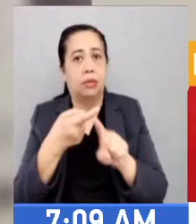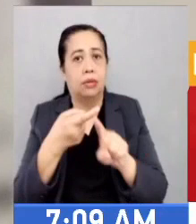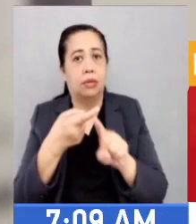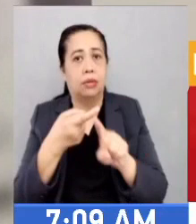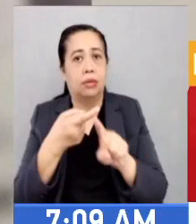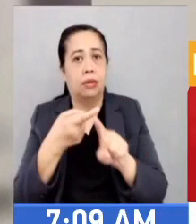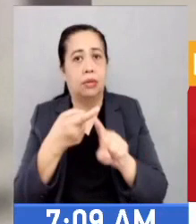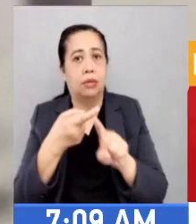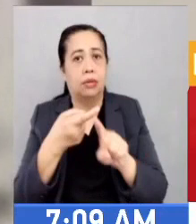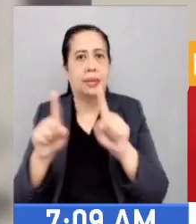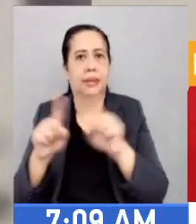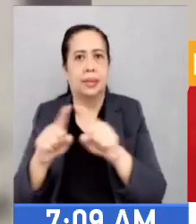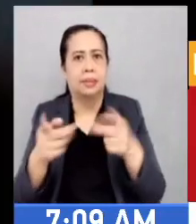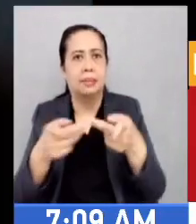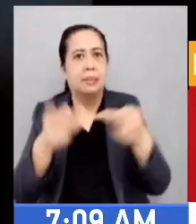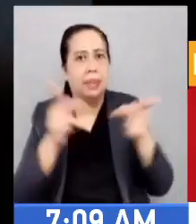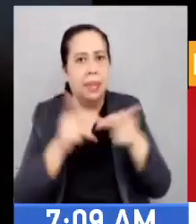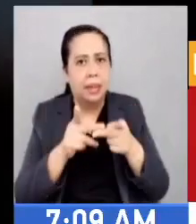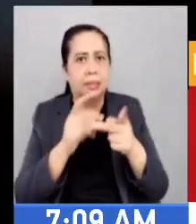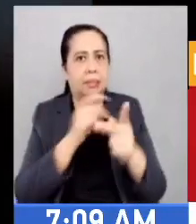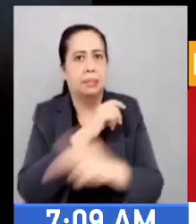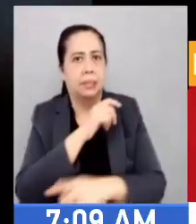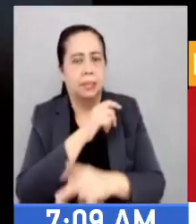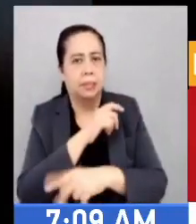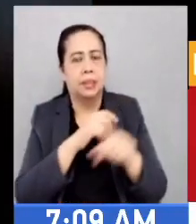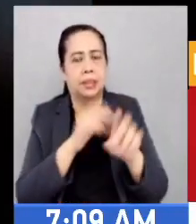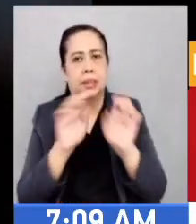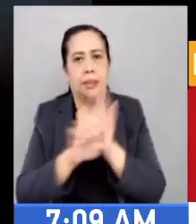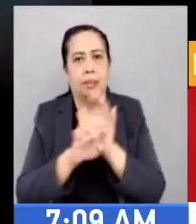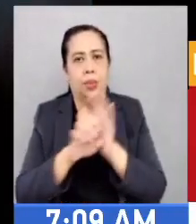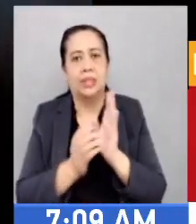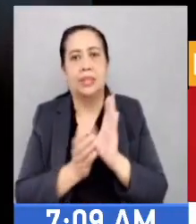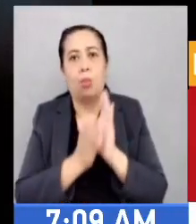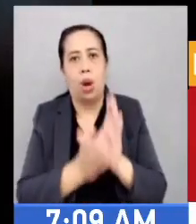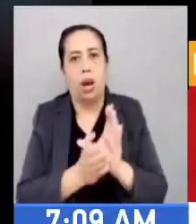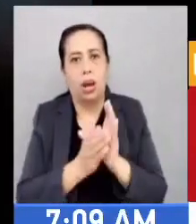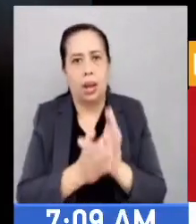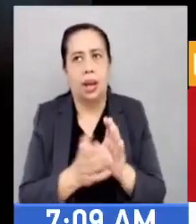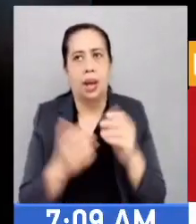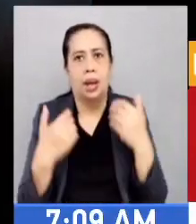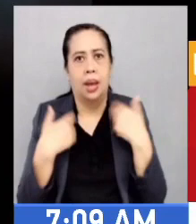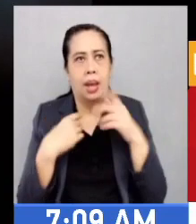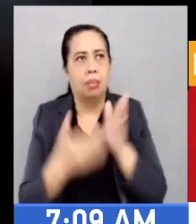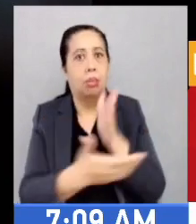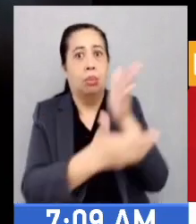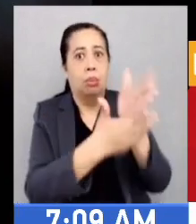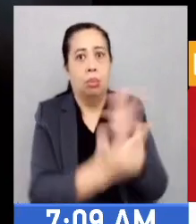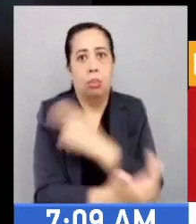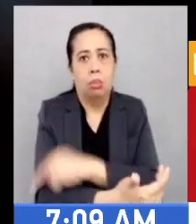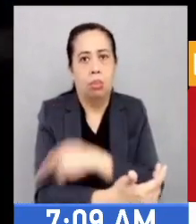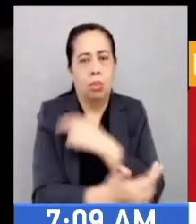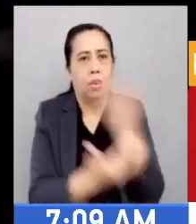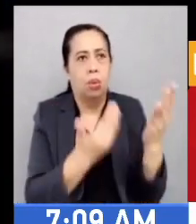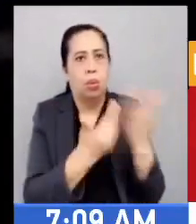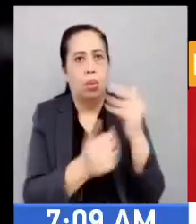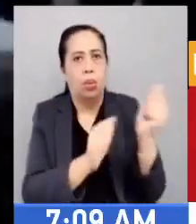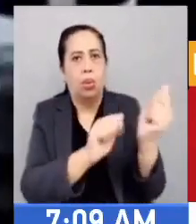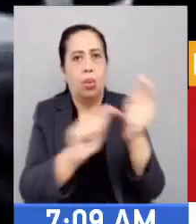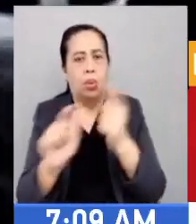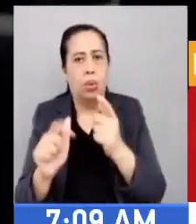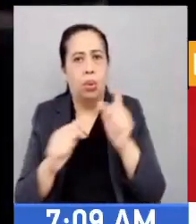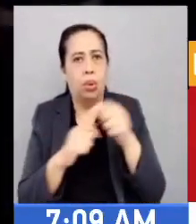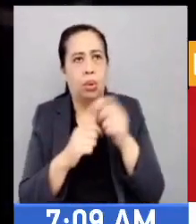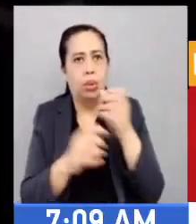eh, city o probinsya. Like sa Zamboanga City, meron pong nakapunta doon. Halos lahat ng mga na-rescue po